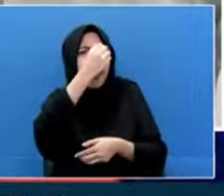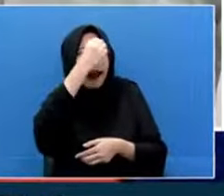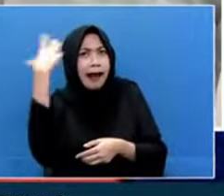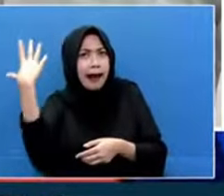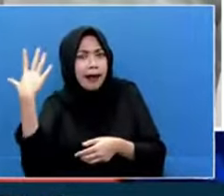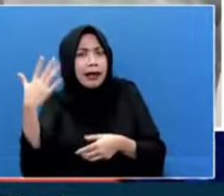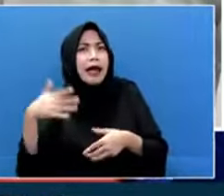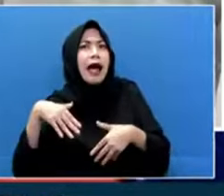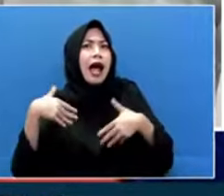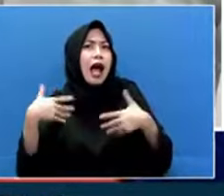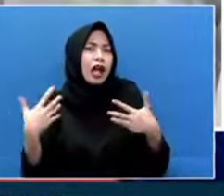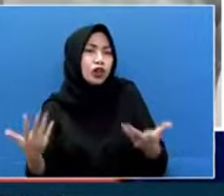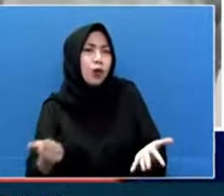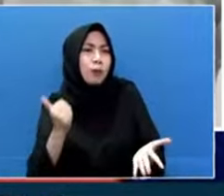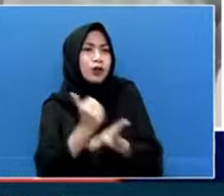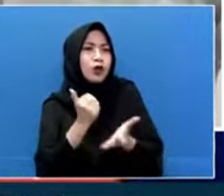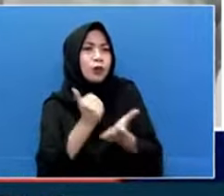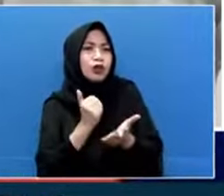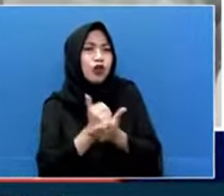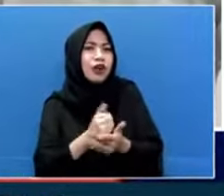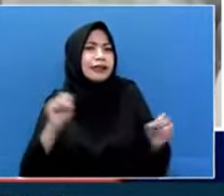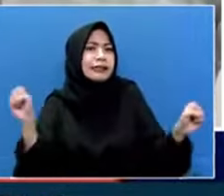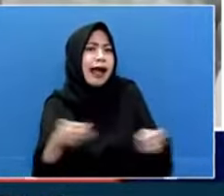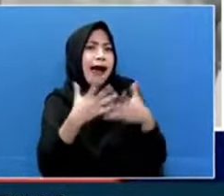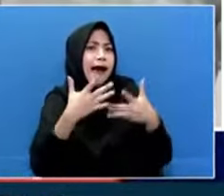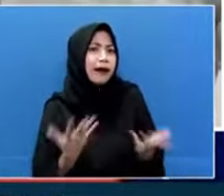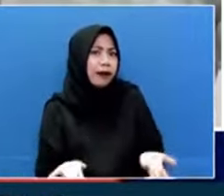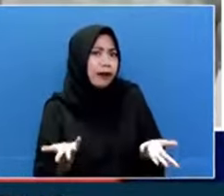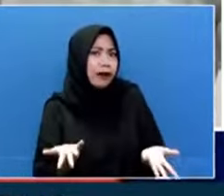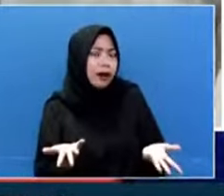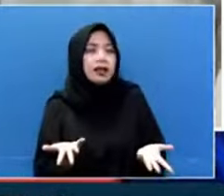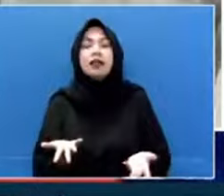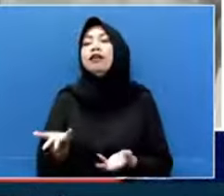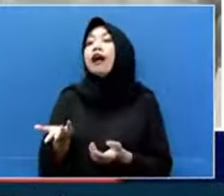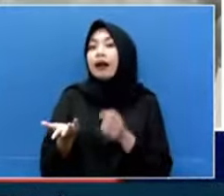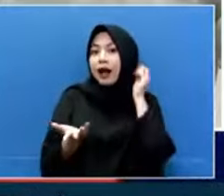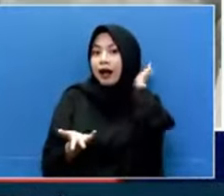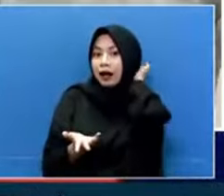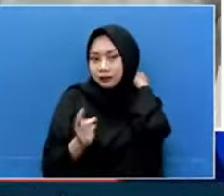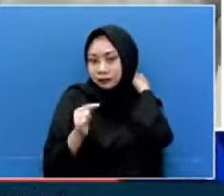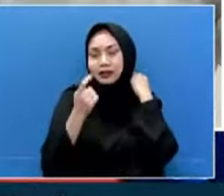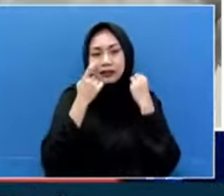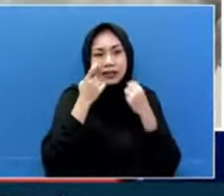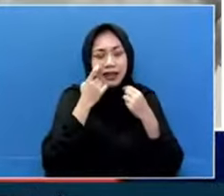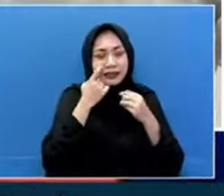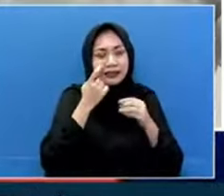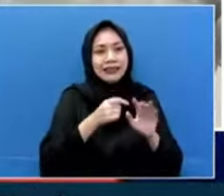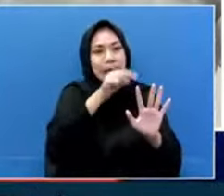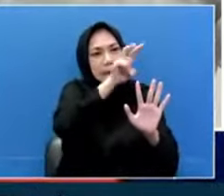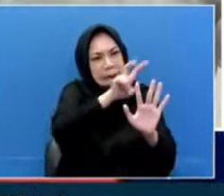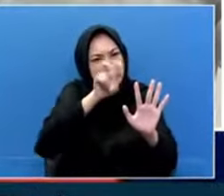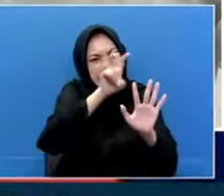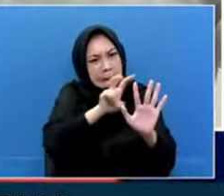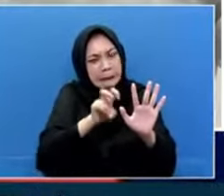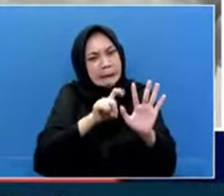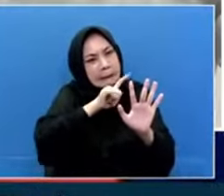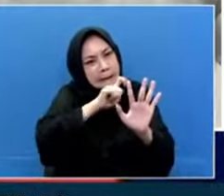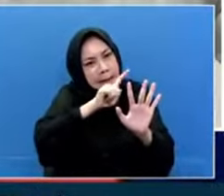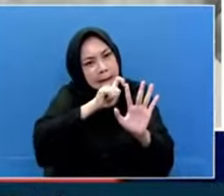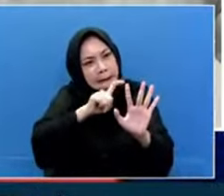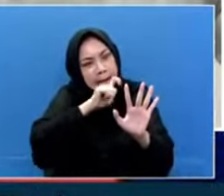tadi kecelakaan Iya dari keterangan yang ada ini tentunya akan kita kupas keterangan-keterangan saksi